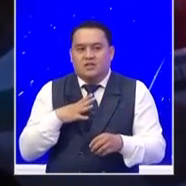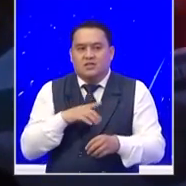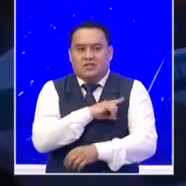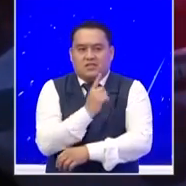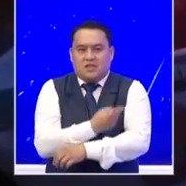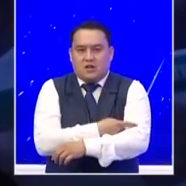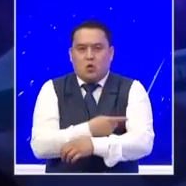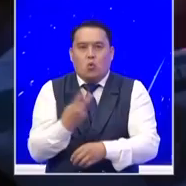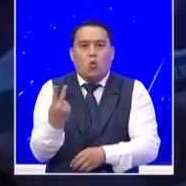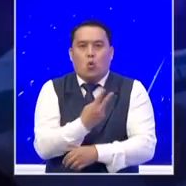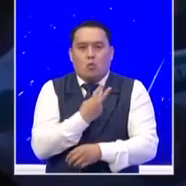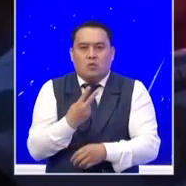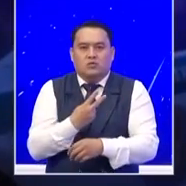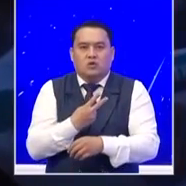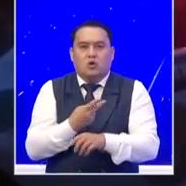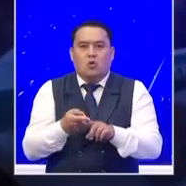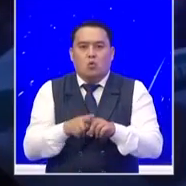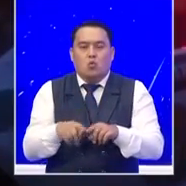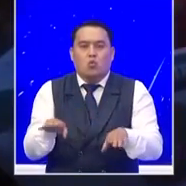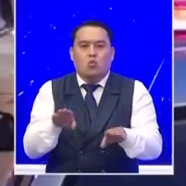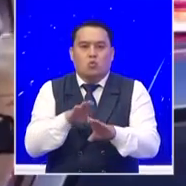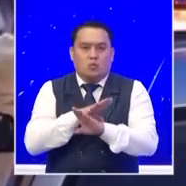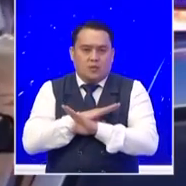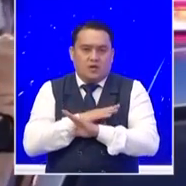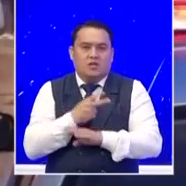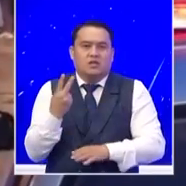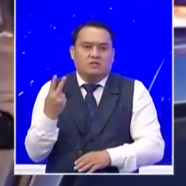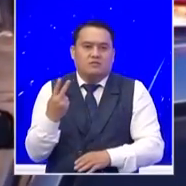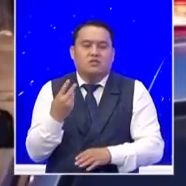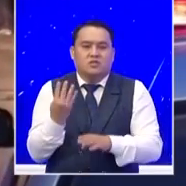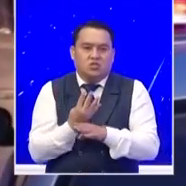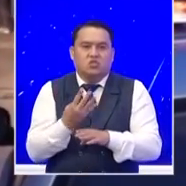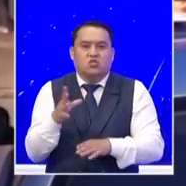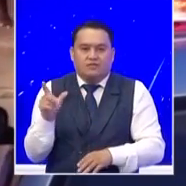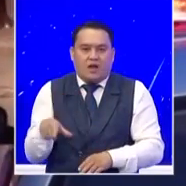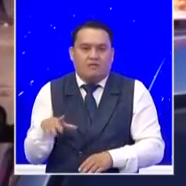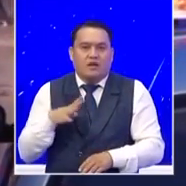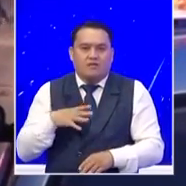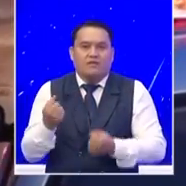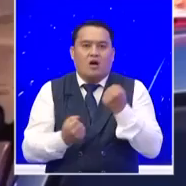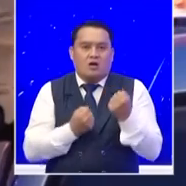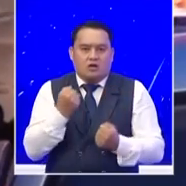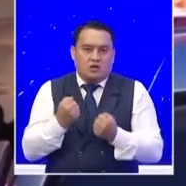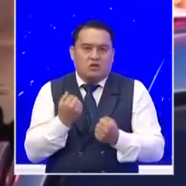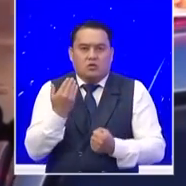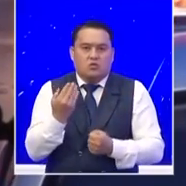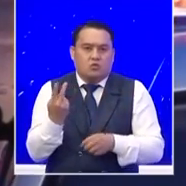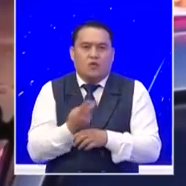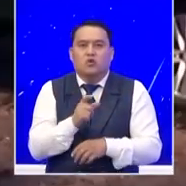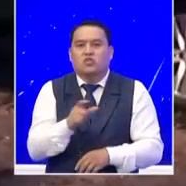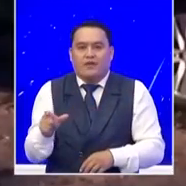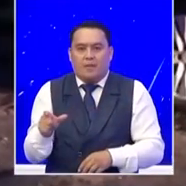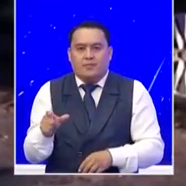сильного удара оба автомобиля развернуло и отбросило на обочину. В результате ДТП на месте скончался водитель «Дао» и 2 его